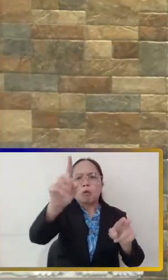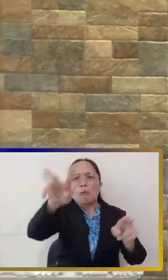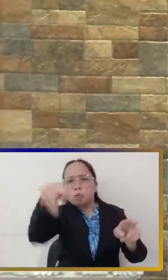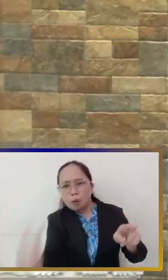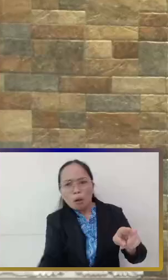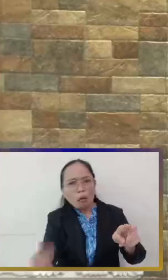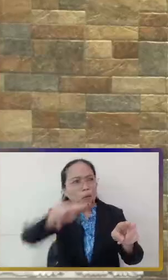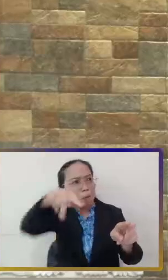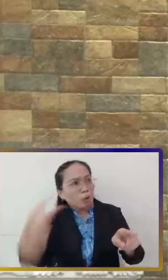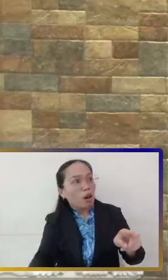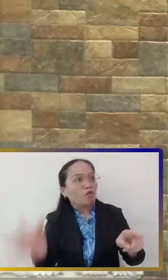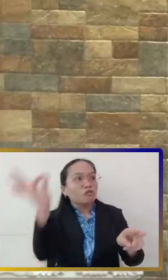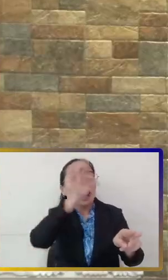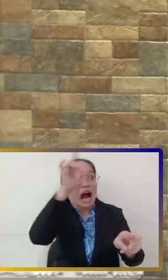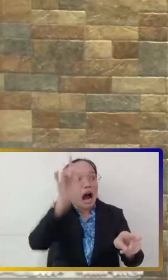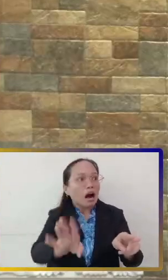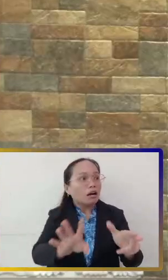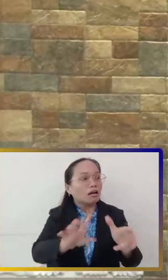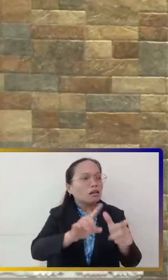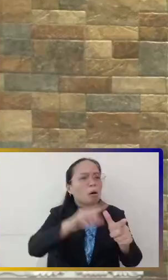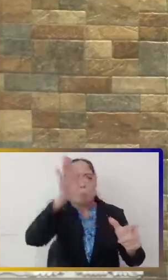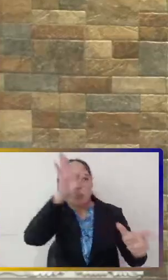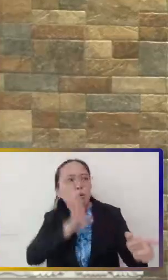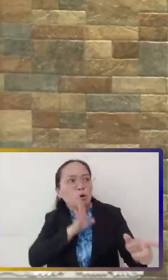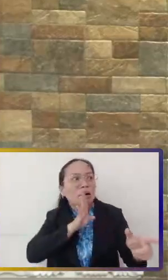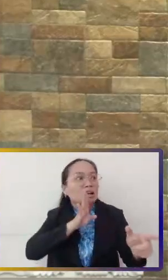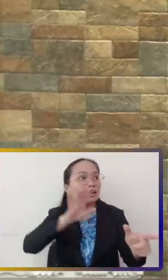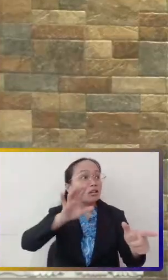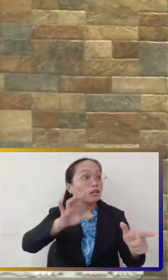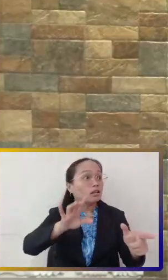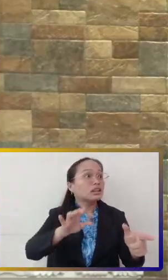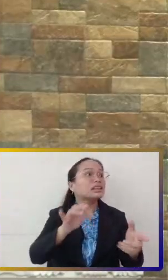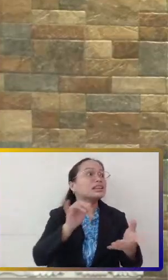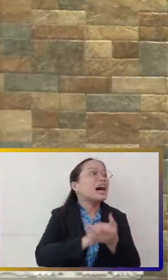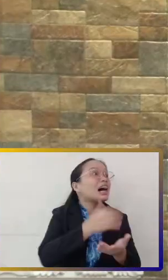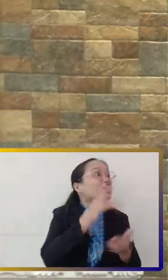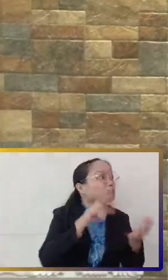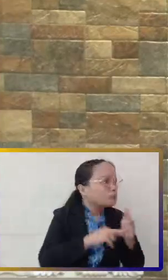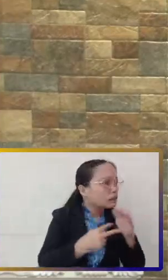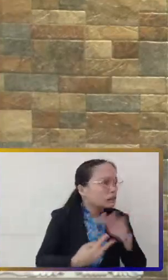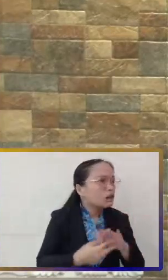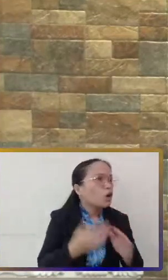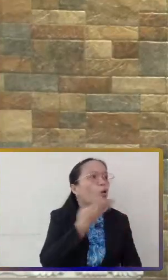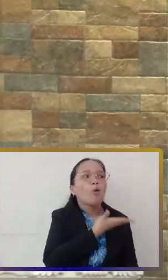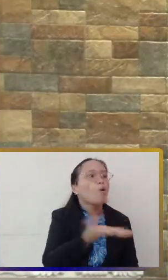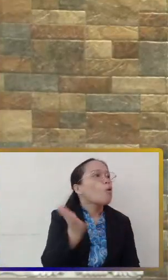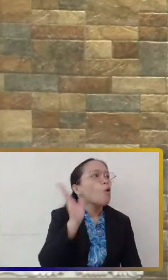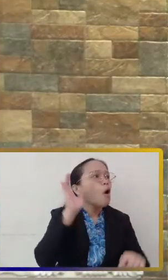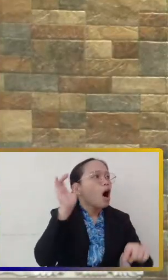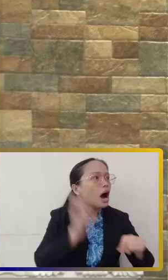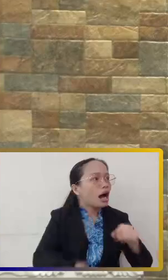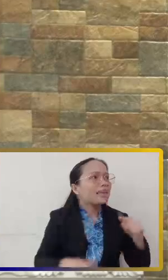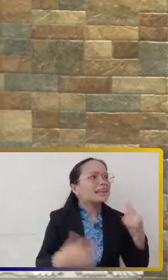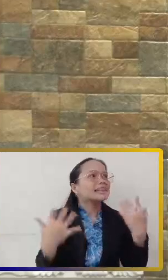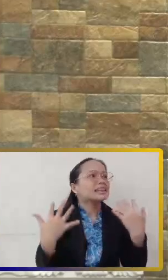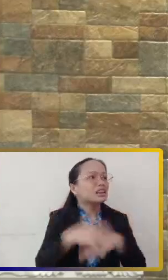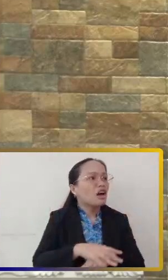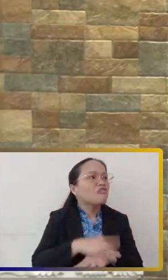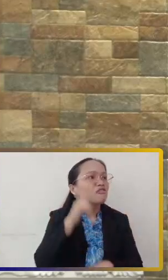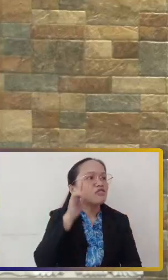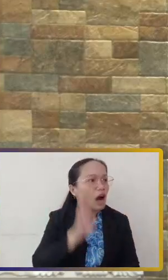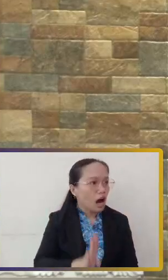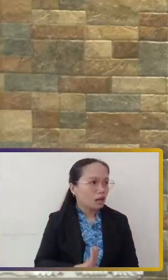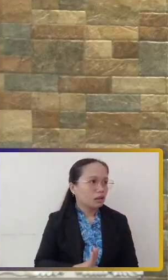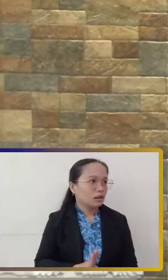totoo. See, you understand what I'm talking about? You cannot serve God